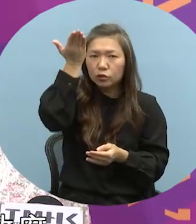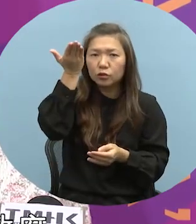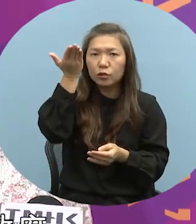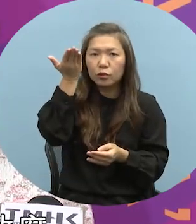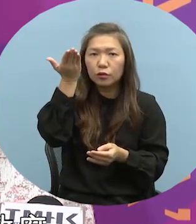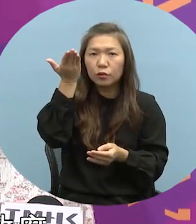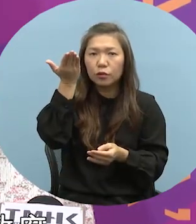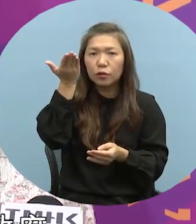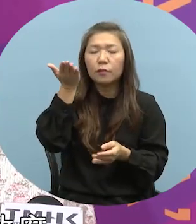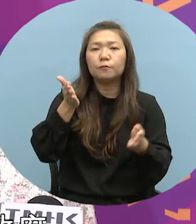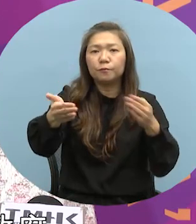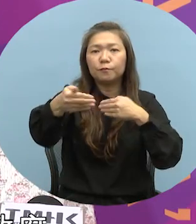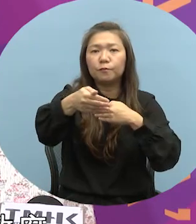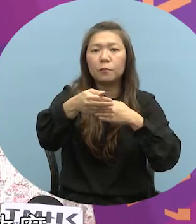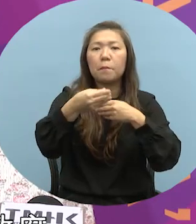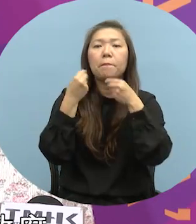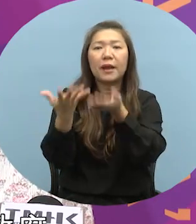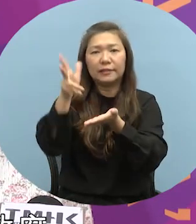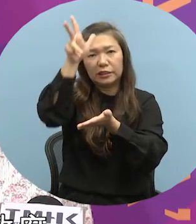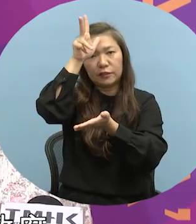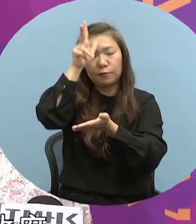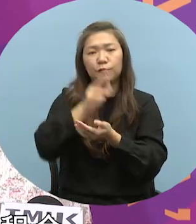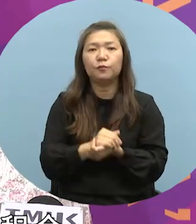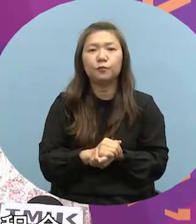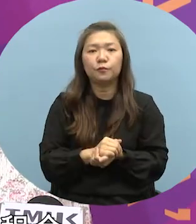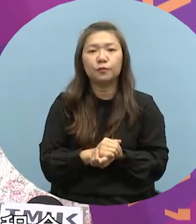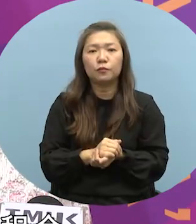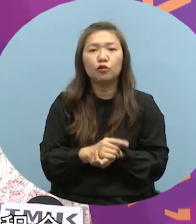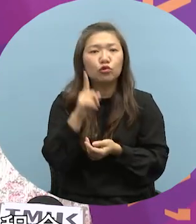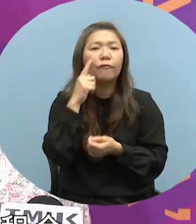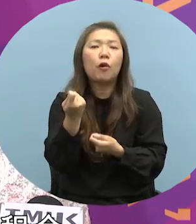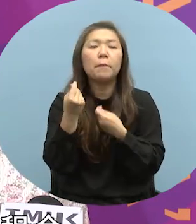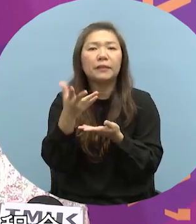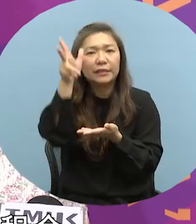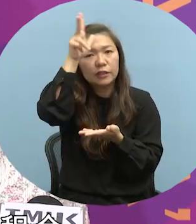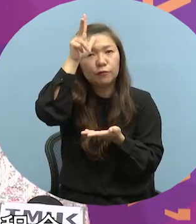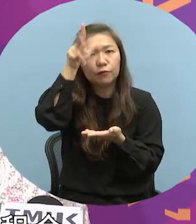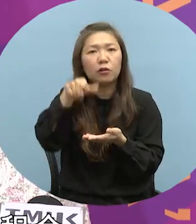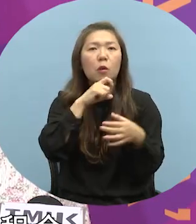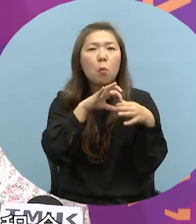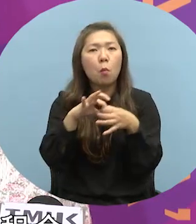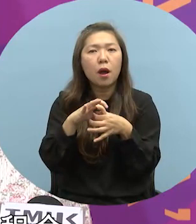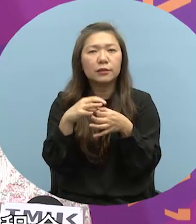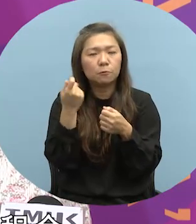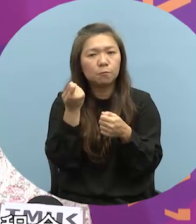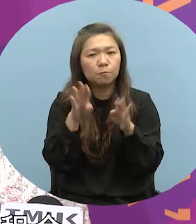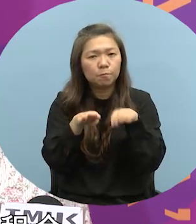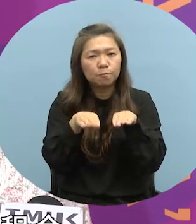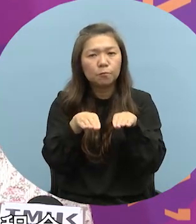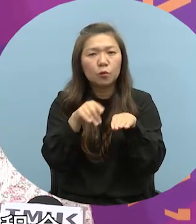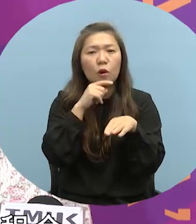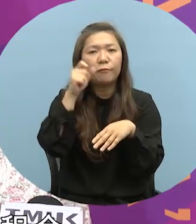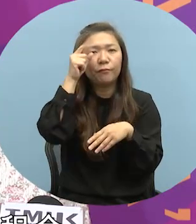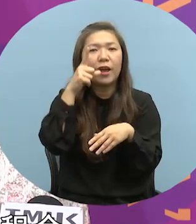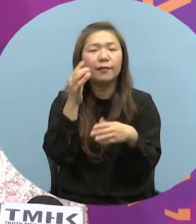30%的楼面面积呢是移交给政府，以便政府呢是可以用相约于中地市